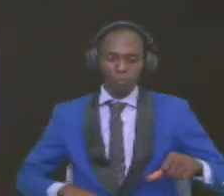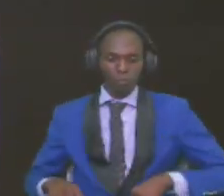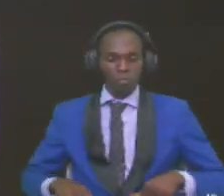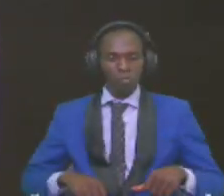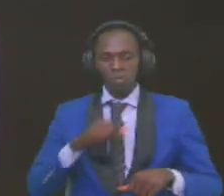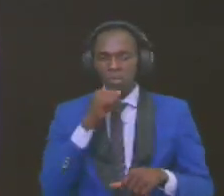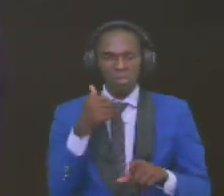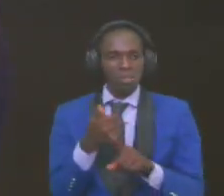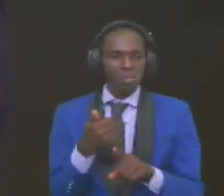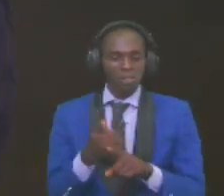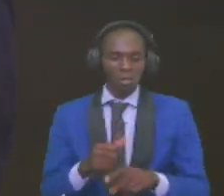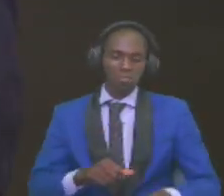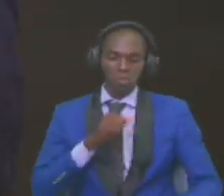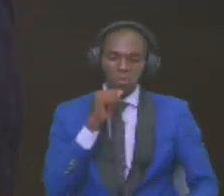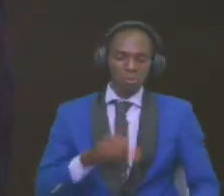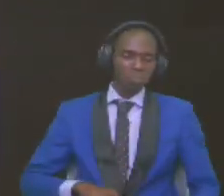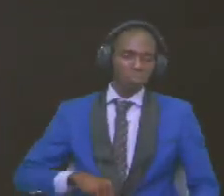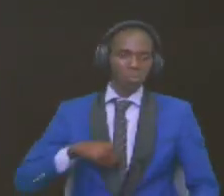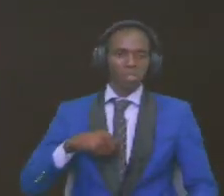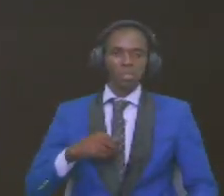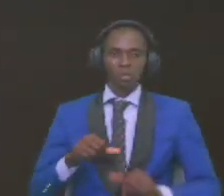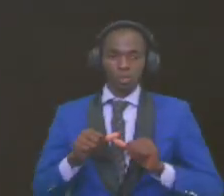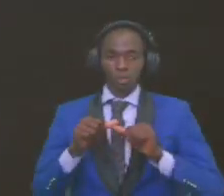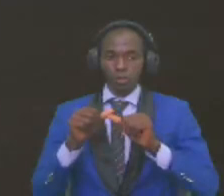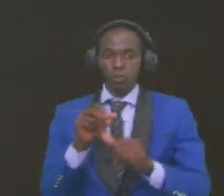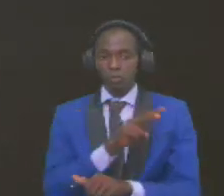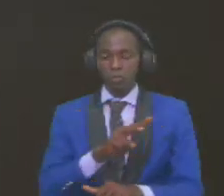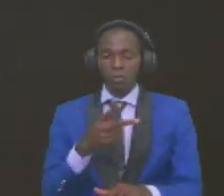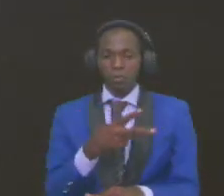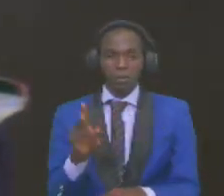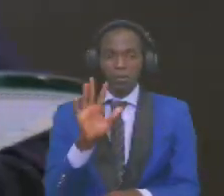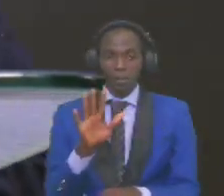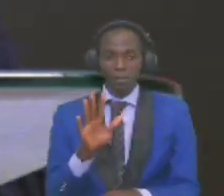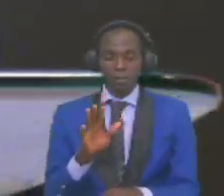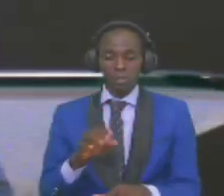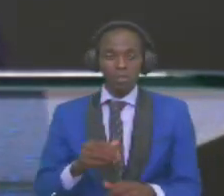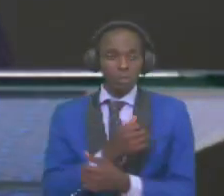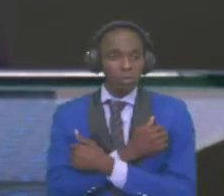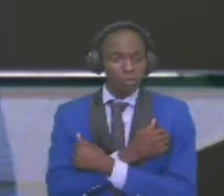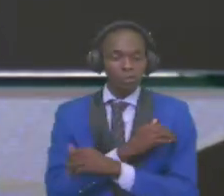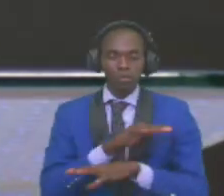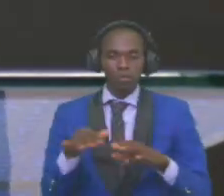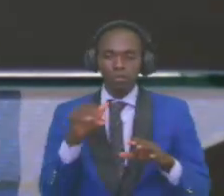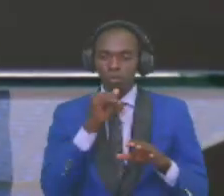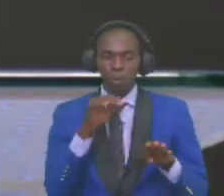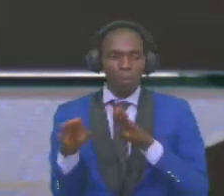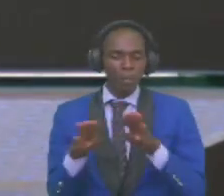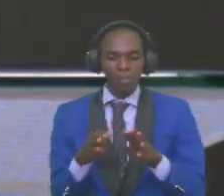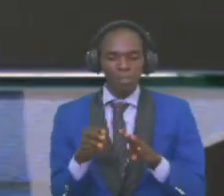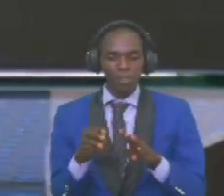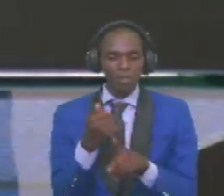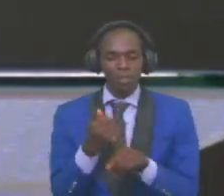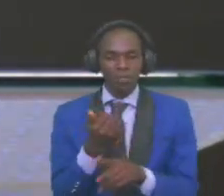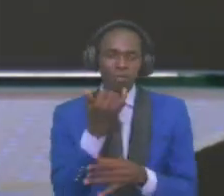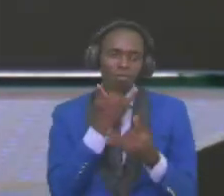de ce 21 points elle est de s'en faut point d'orgue fbc cinq ans elle ne fait